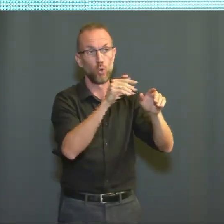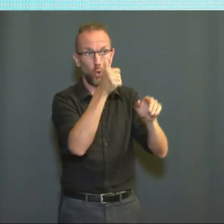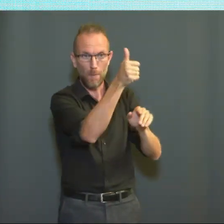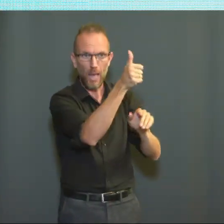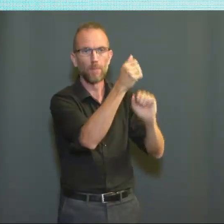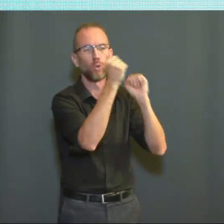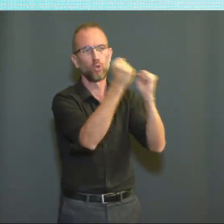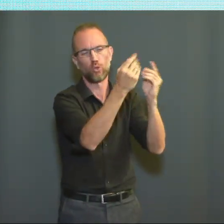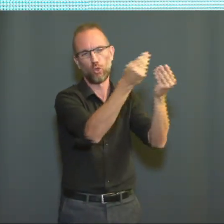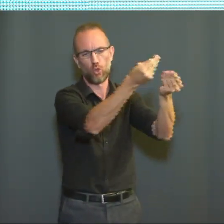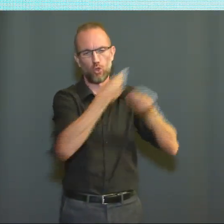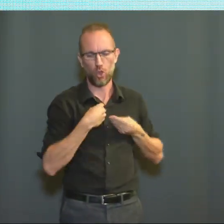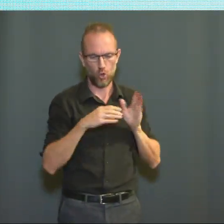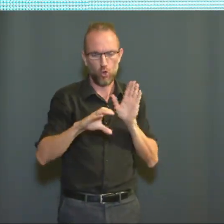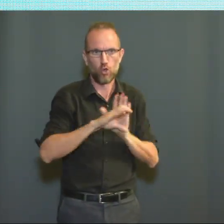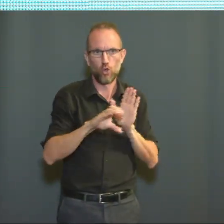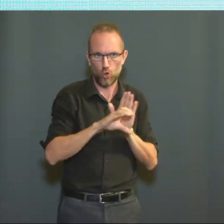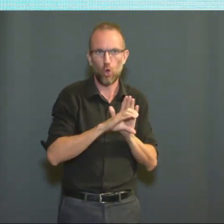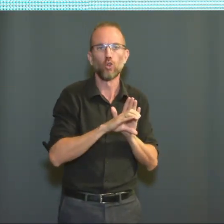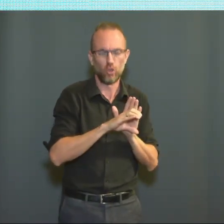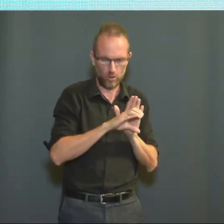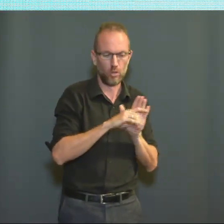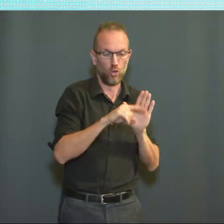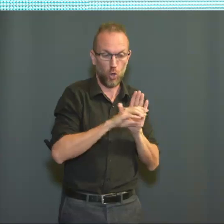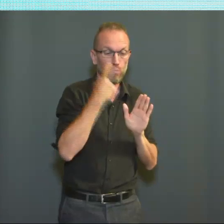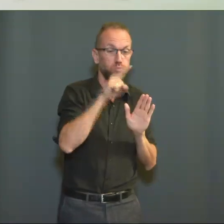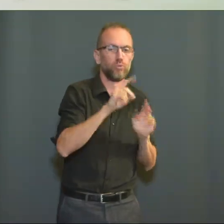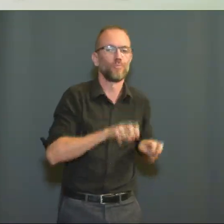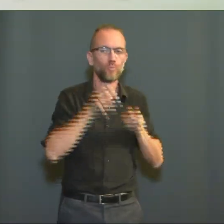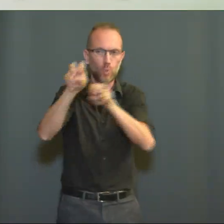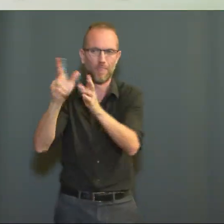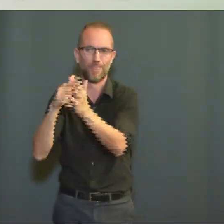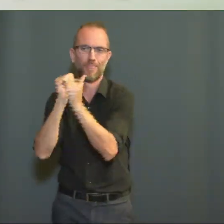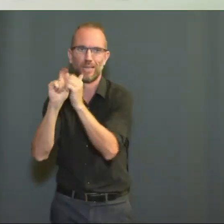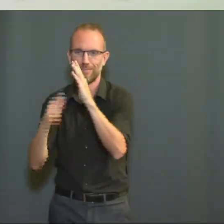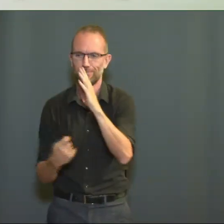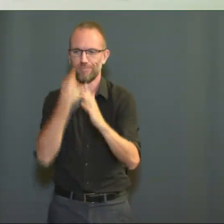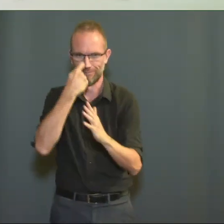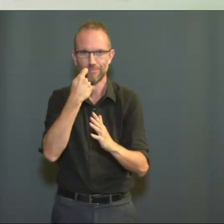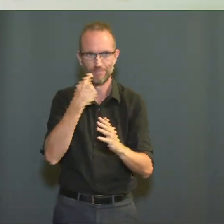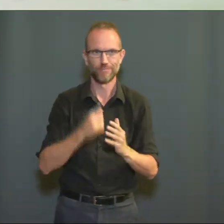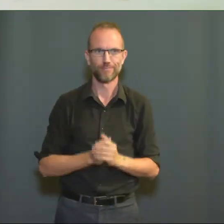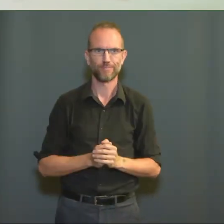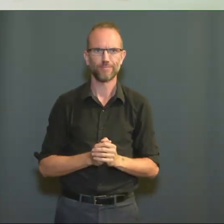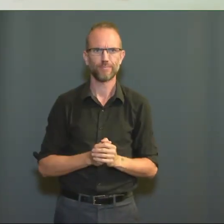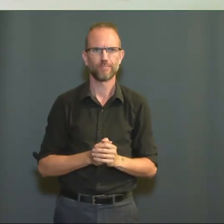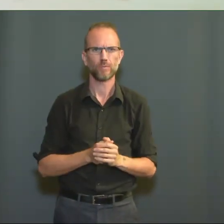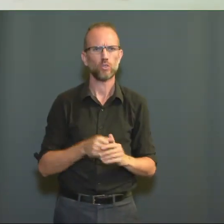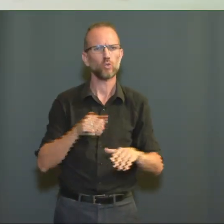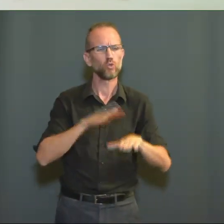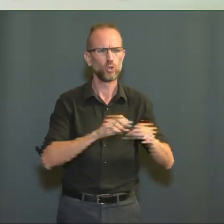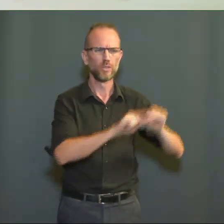au centre de prélèvement. Via notre site web coronaalert.be, vous pourrez établir le